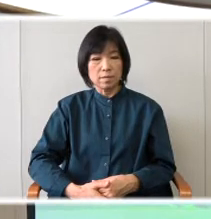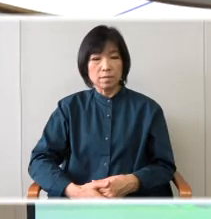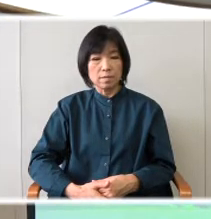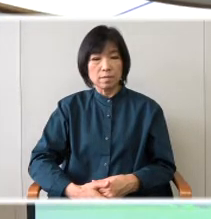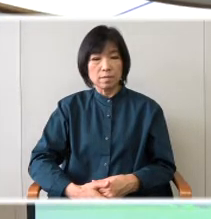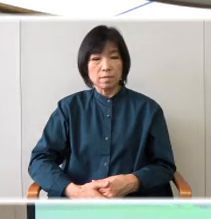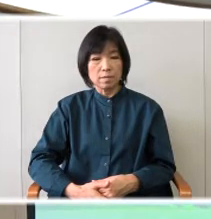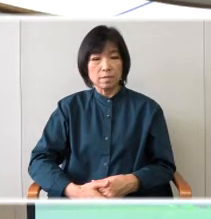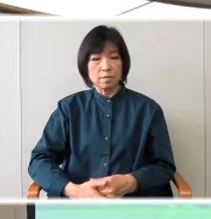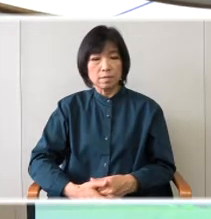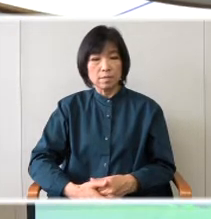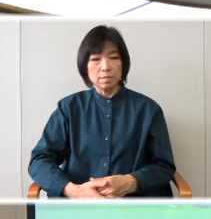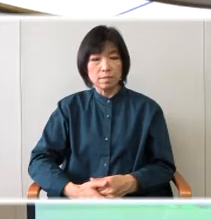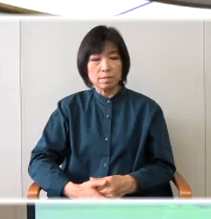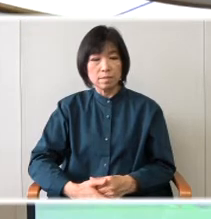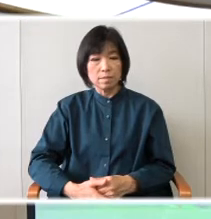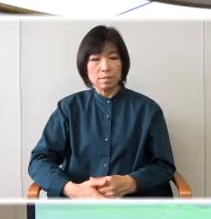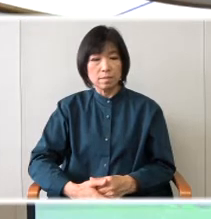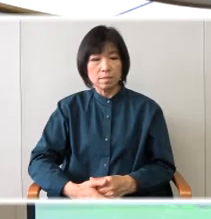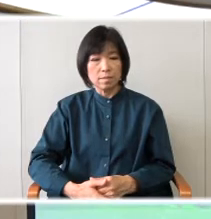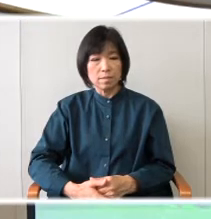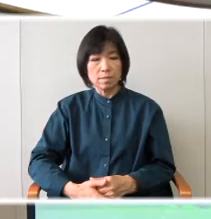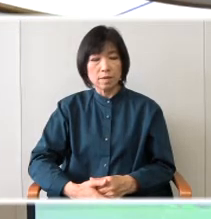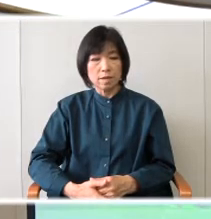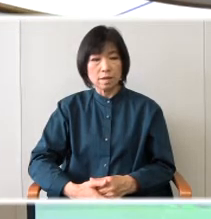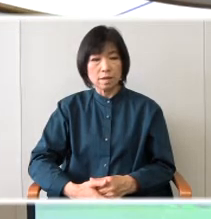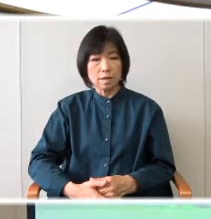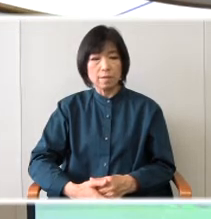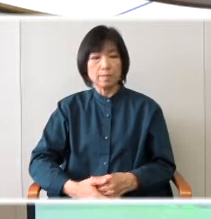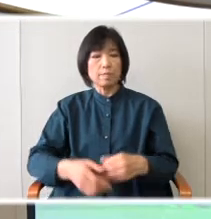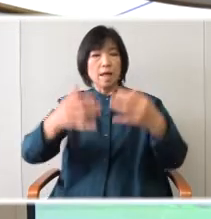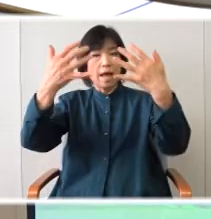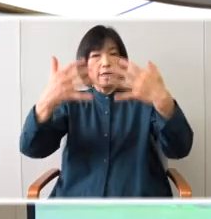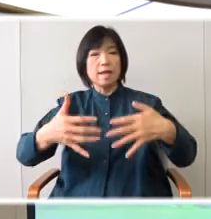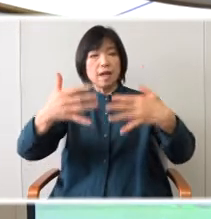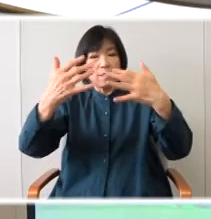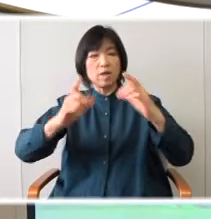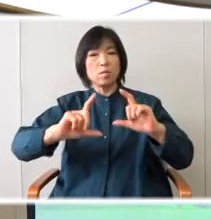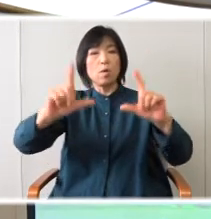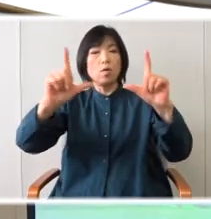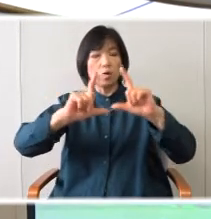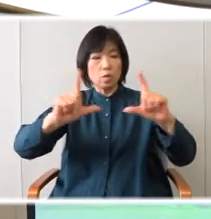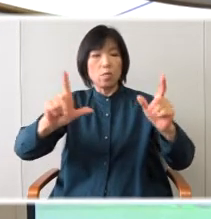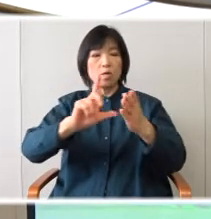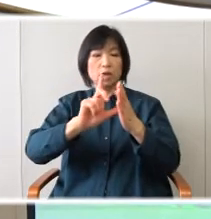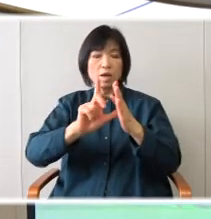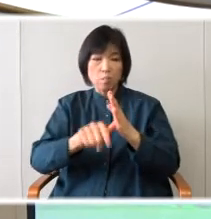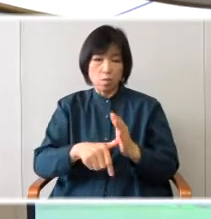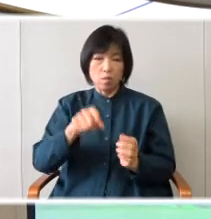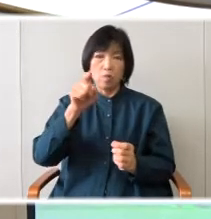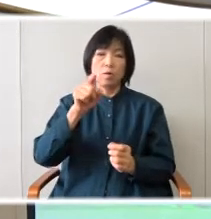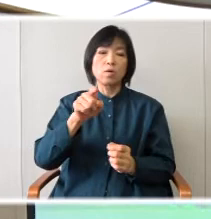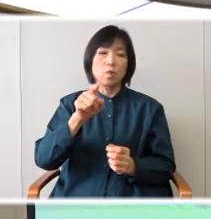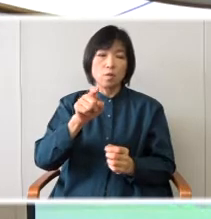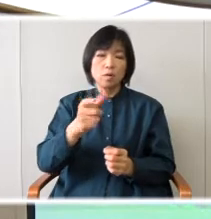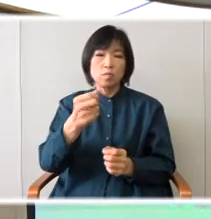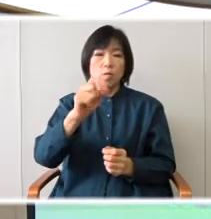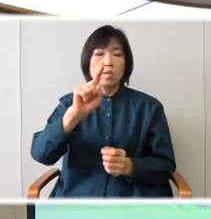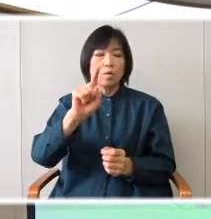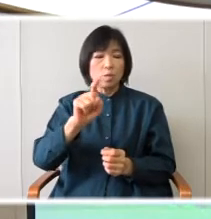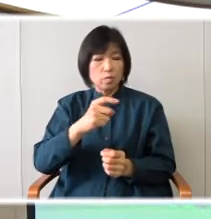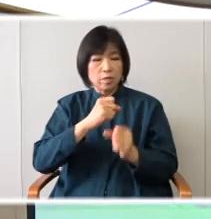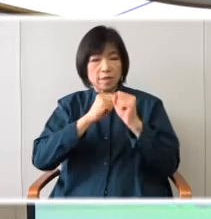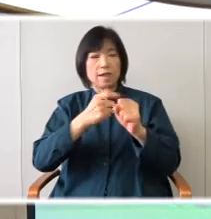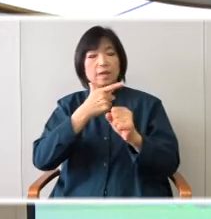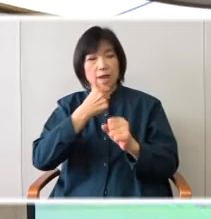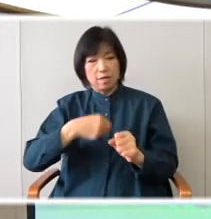そうですね、もともとテレビ東京さんもこういった企画をやりたいという思いがあったようなんですけども、やはり川を止めるというのはなか